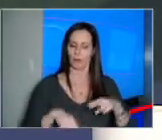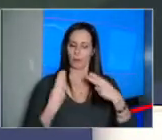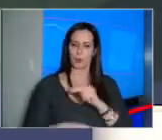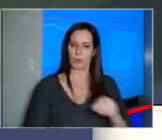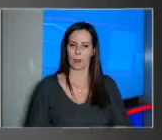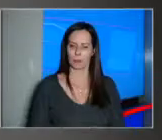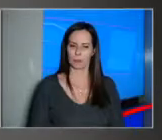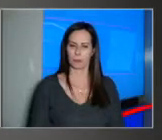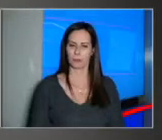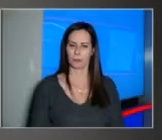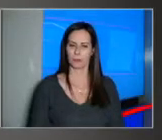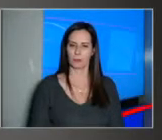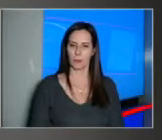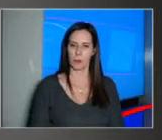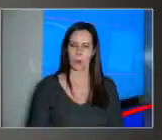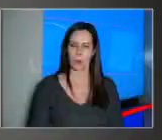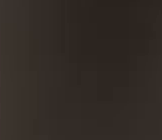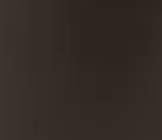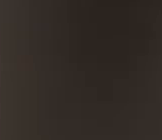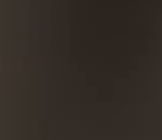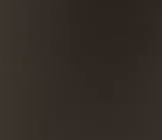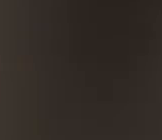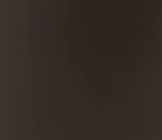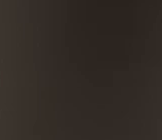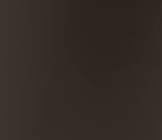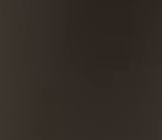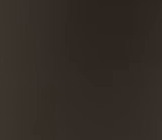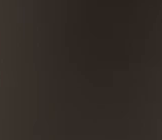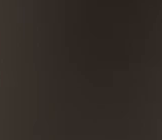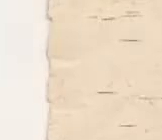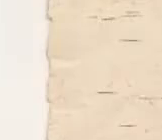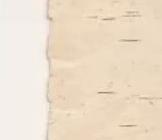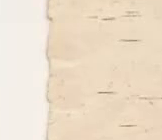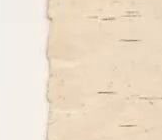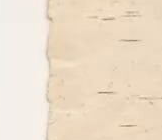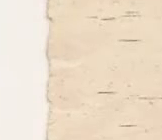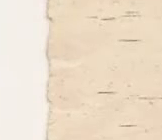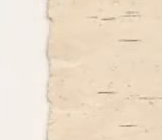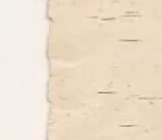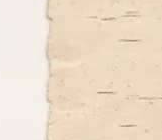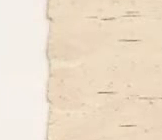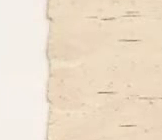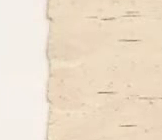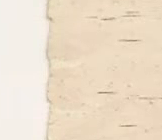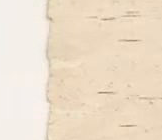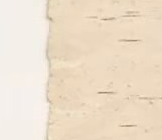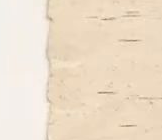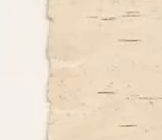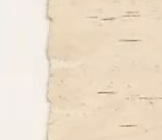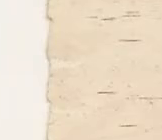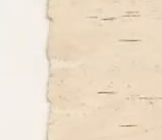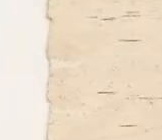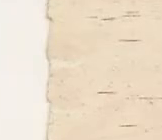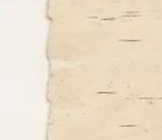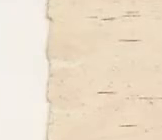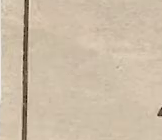הבא. אני תודה רבה. שיר על מצוקה שכונתית שלנו, אני אשר אותו ועצוב לי